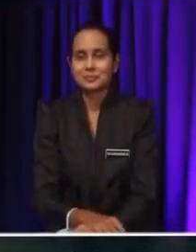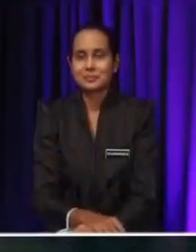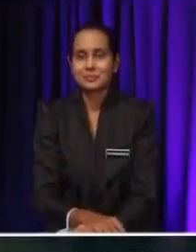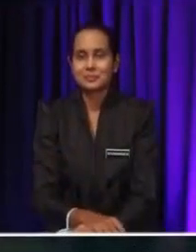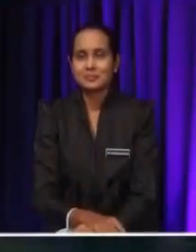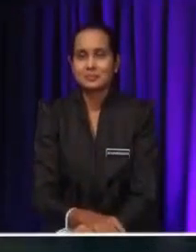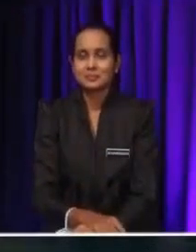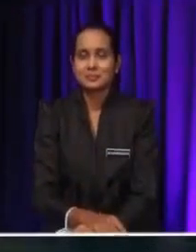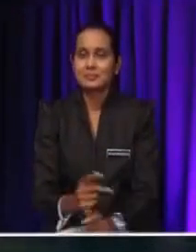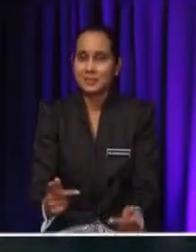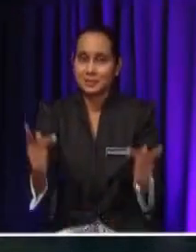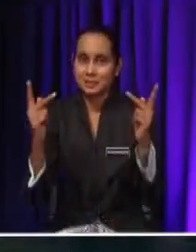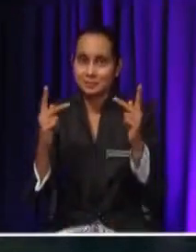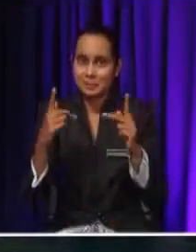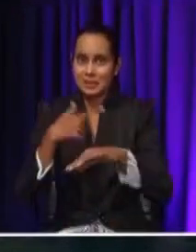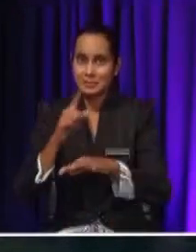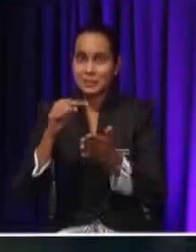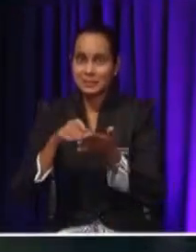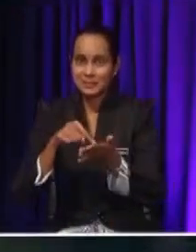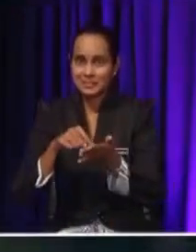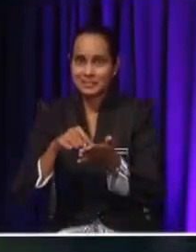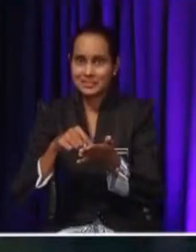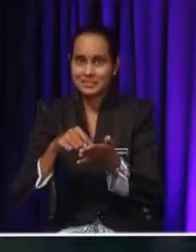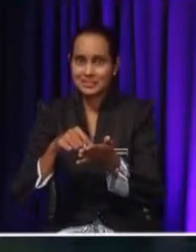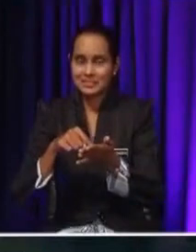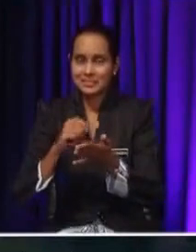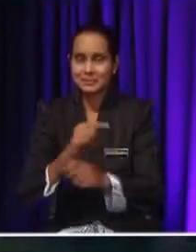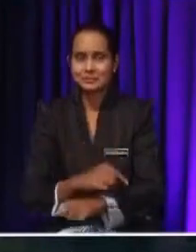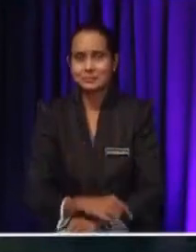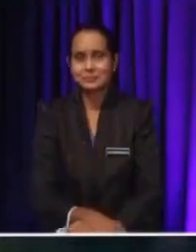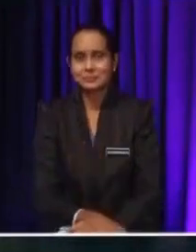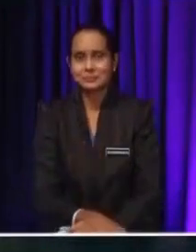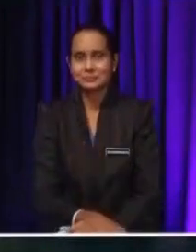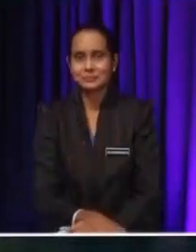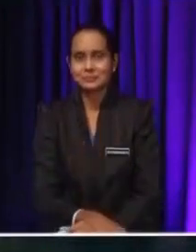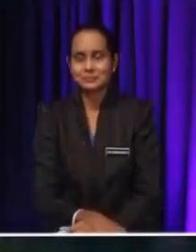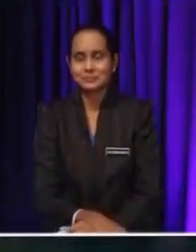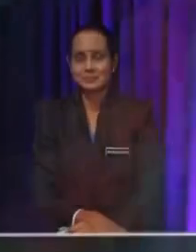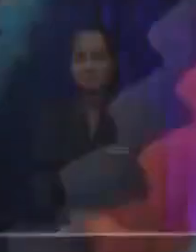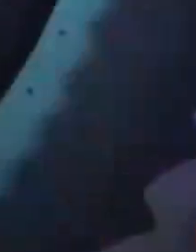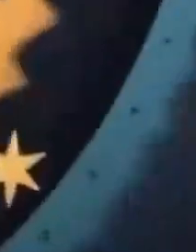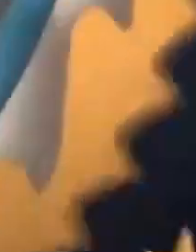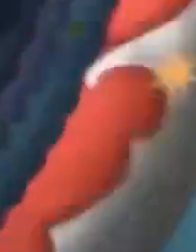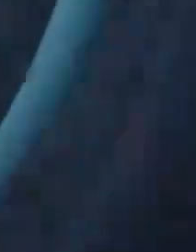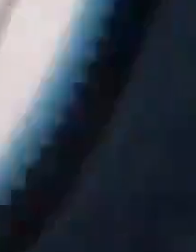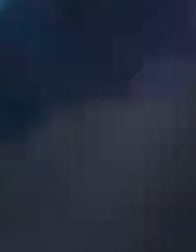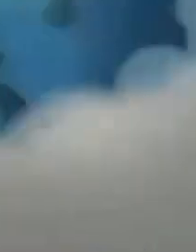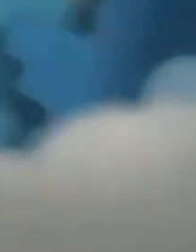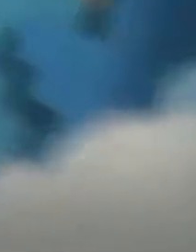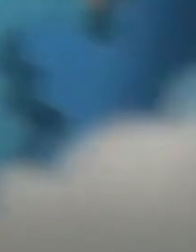lepas ini kita akan kembali dalam Menengah Atas Oh duduklah apa ya hendak dimakan